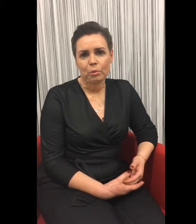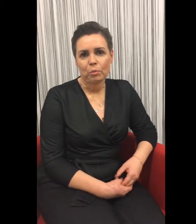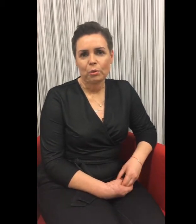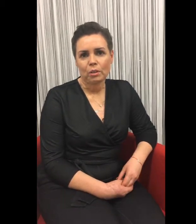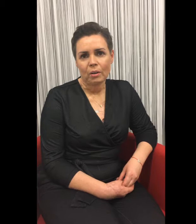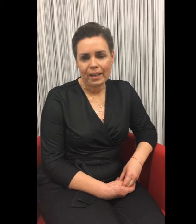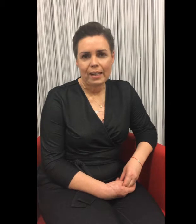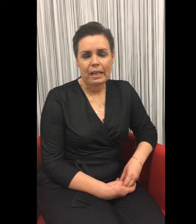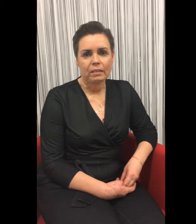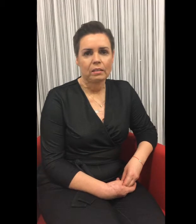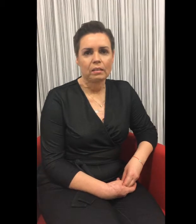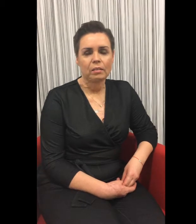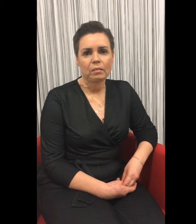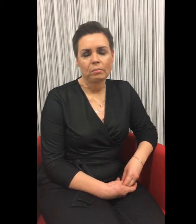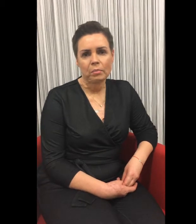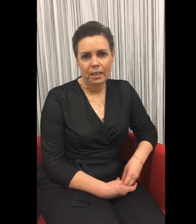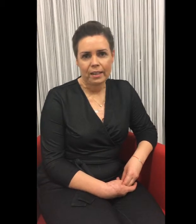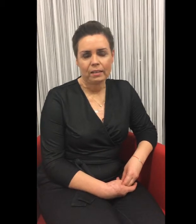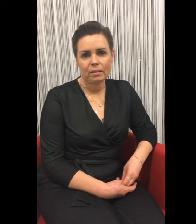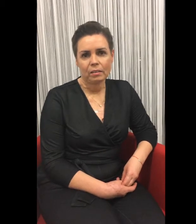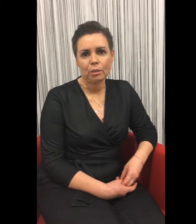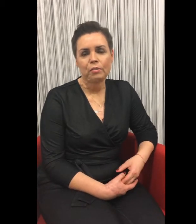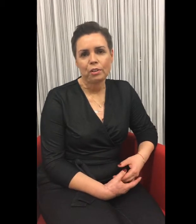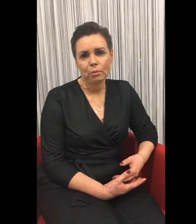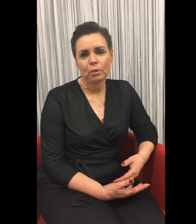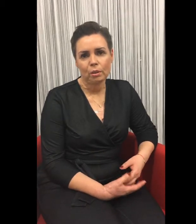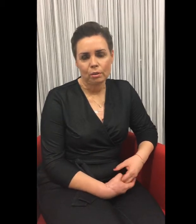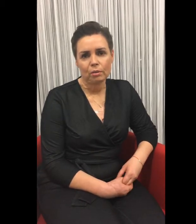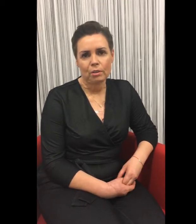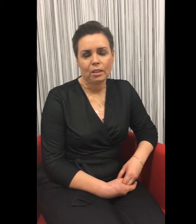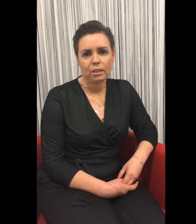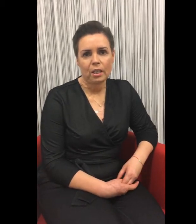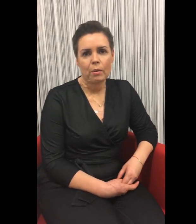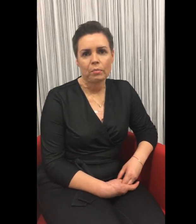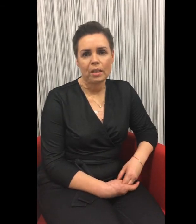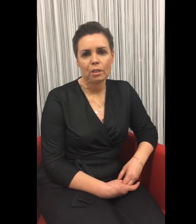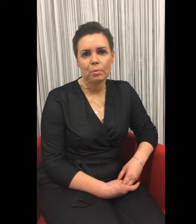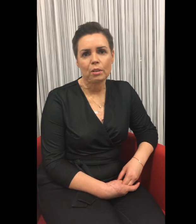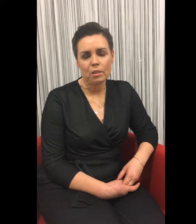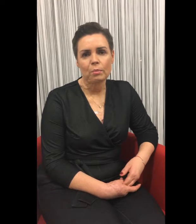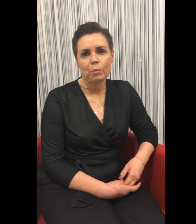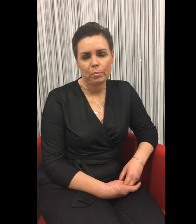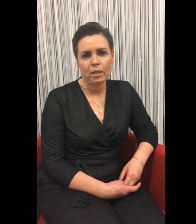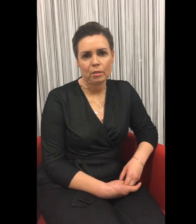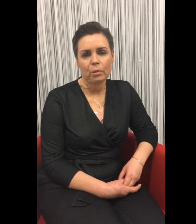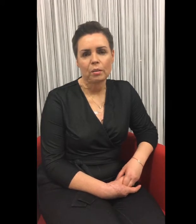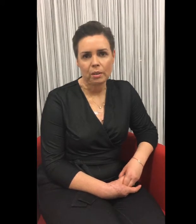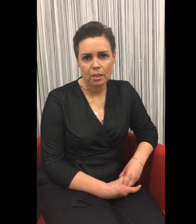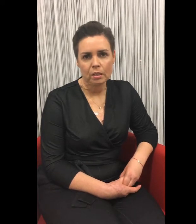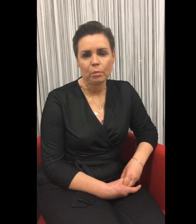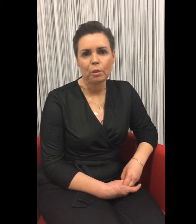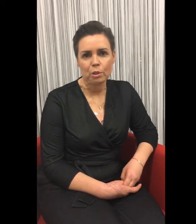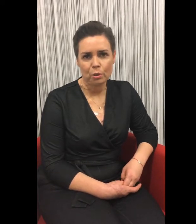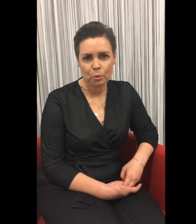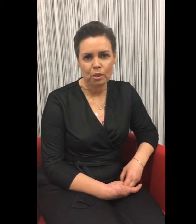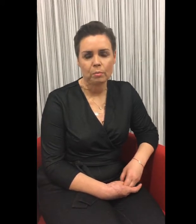Zdjęcia robił mój kolega Mirek, uchwycił to, co ja chciałam, tak? Czyli przede wszystkim, żeby pokazał moje